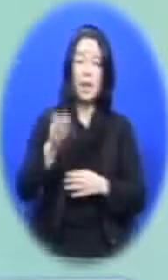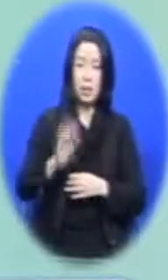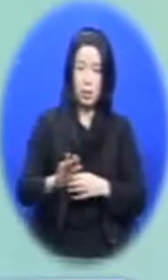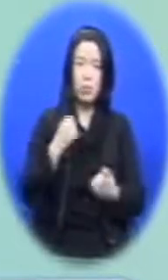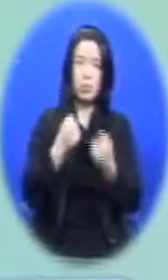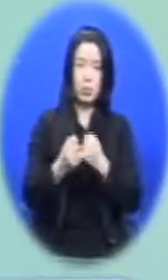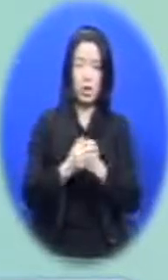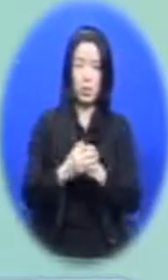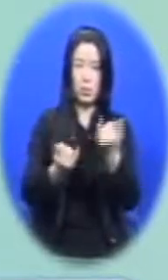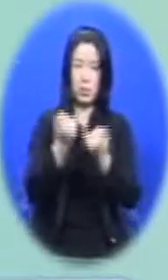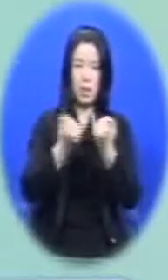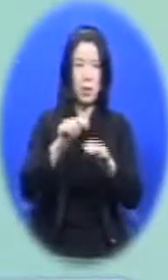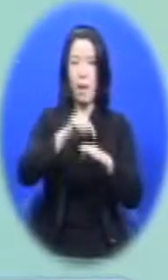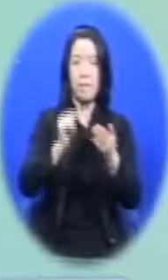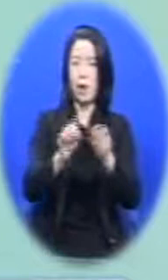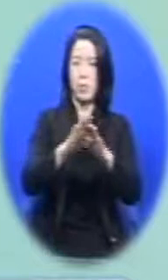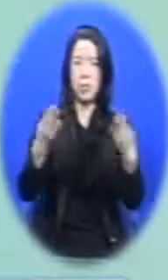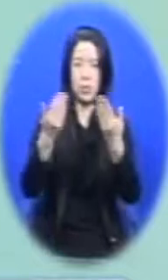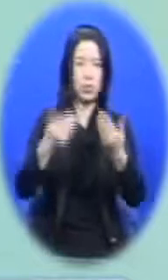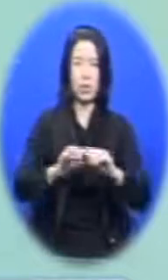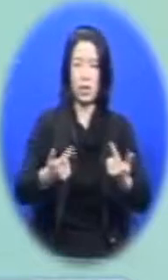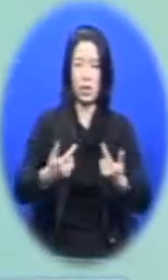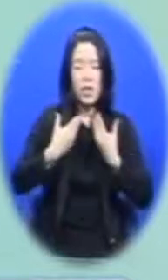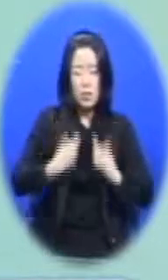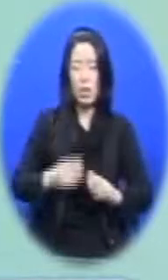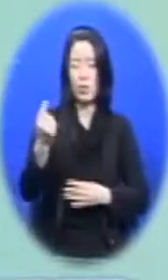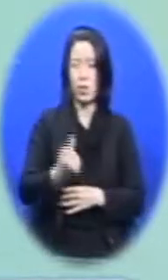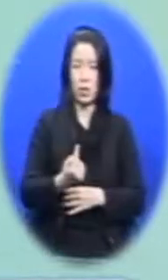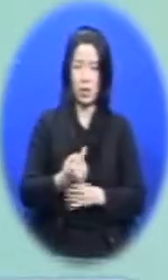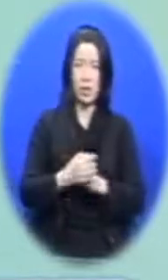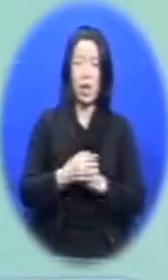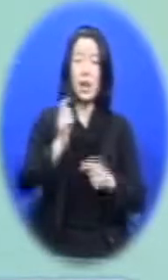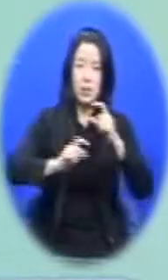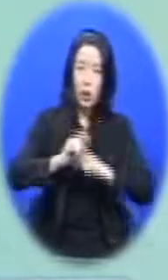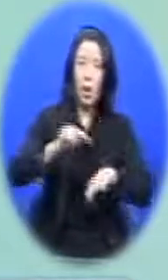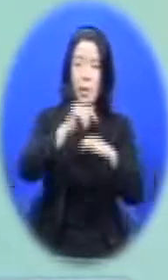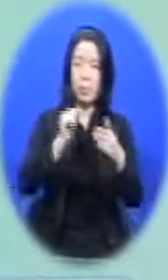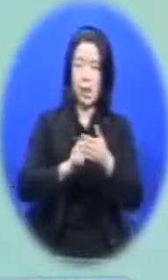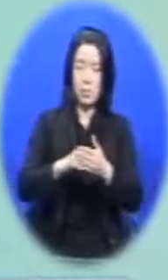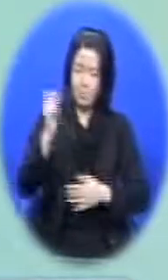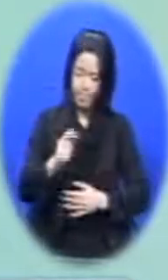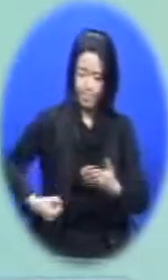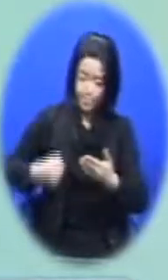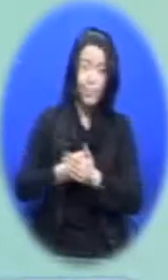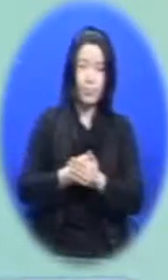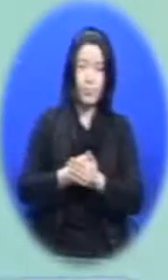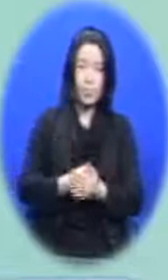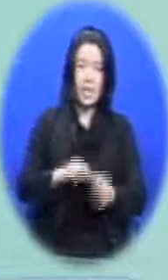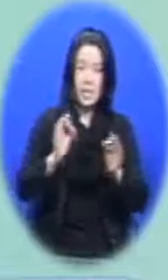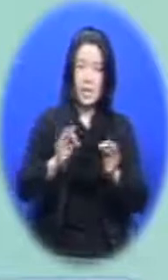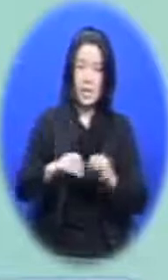그런데도 자매가 마음을 안 열어요. 좌절이 왔다가 더 마음에 굳게 결심하고